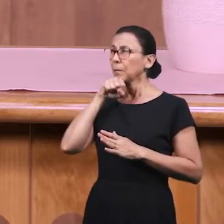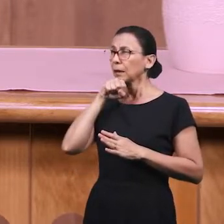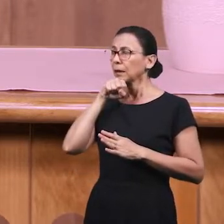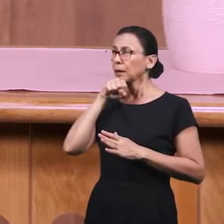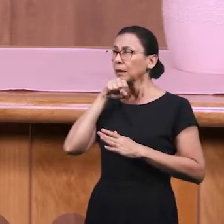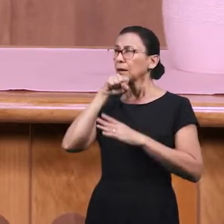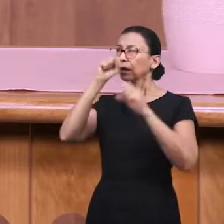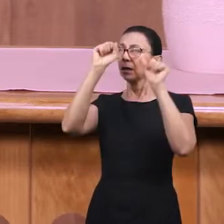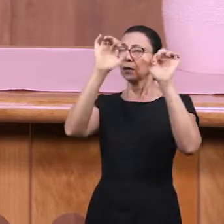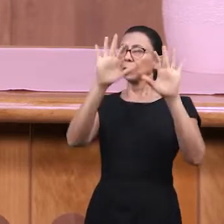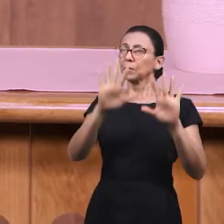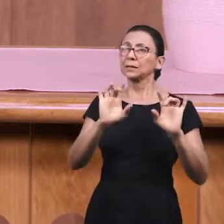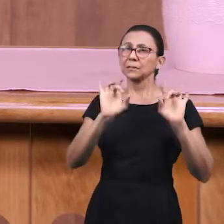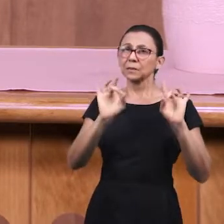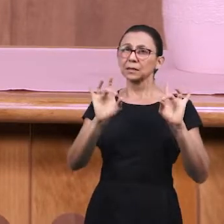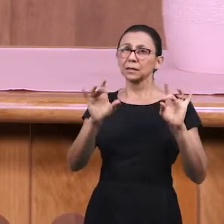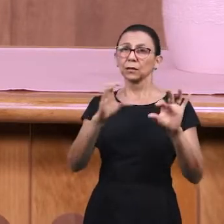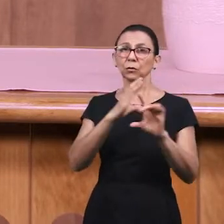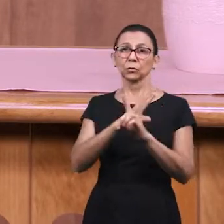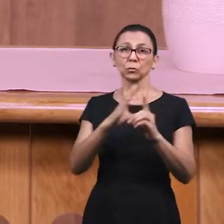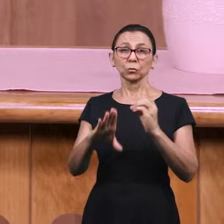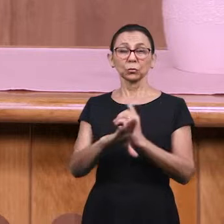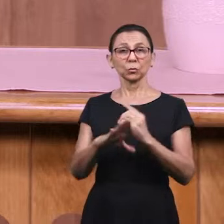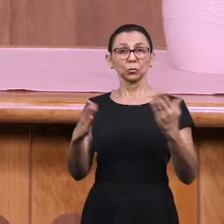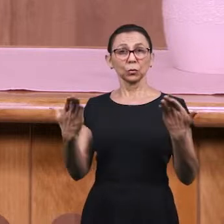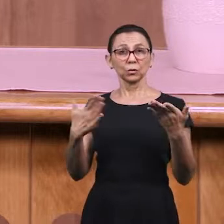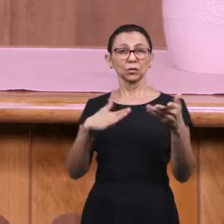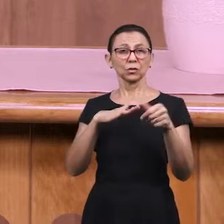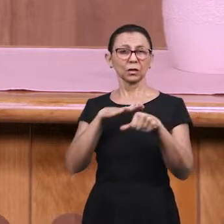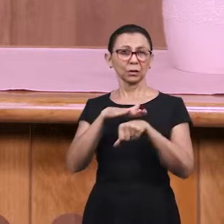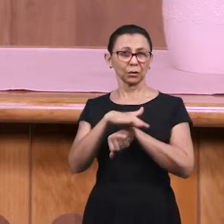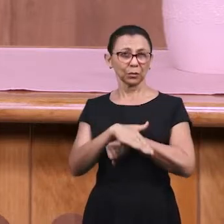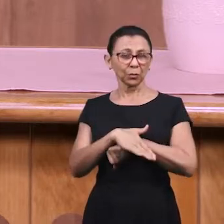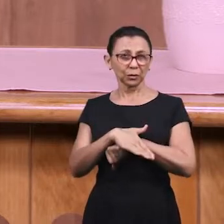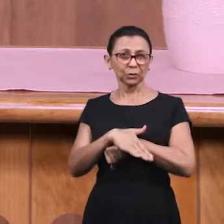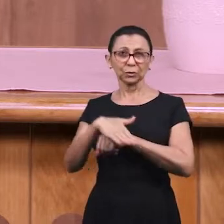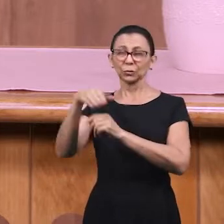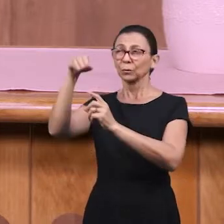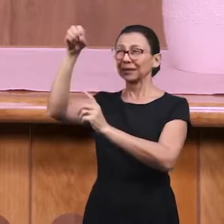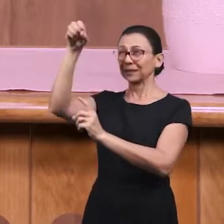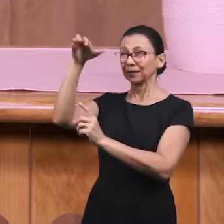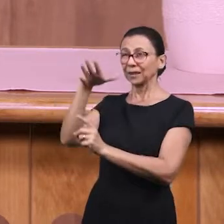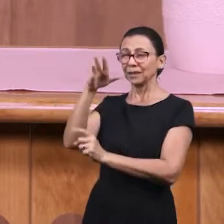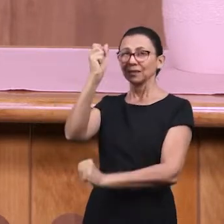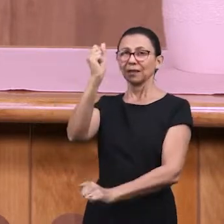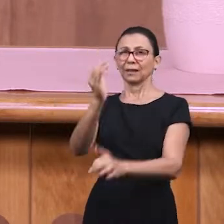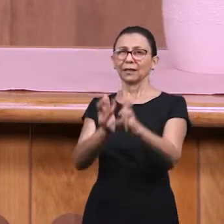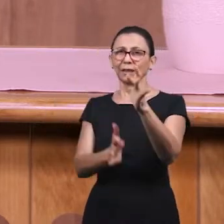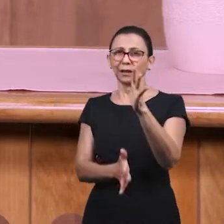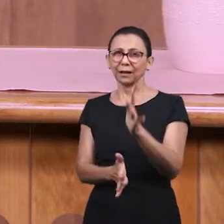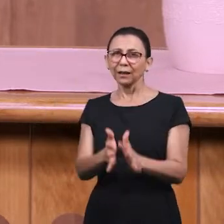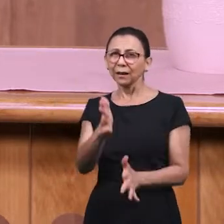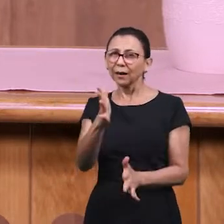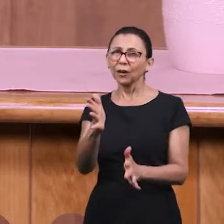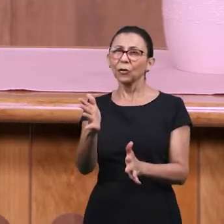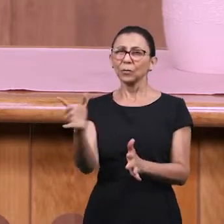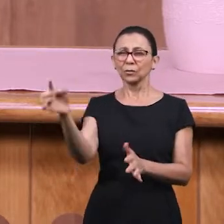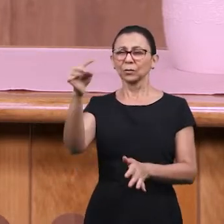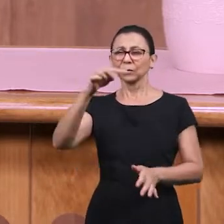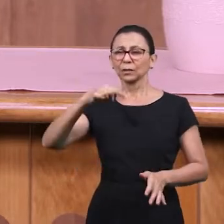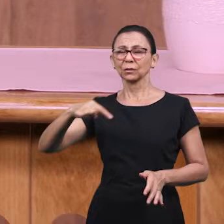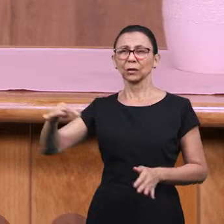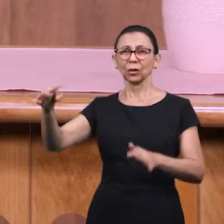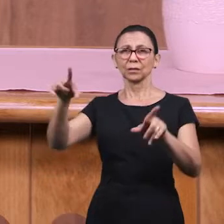Твоем благословении на это богослужение. Господи, излей на нас благодать Твою, действие Духа